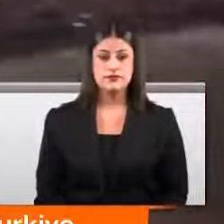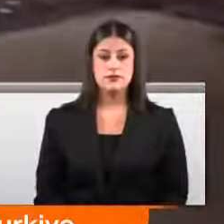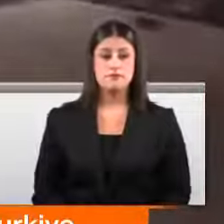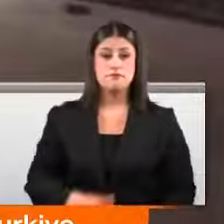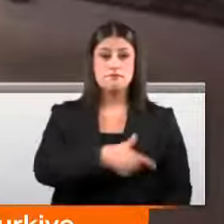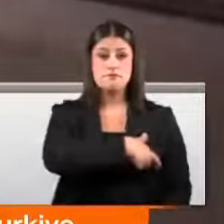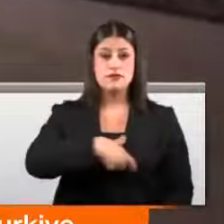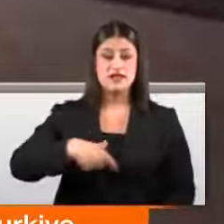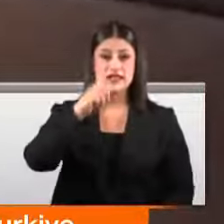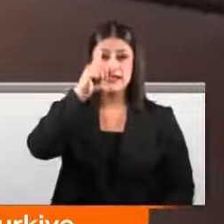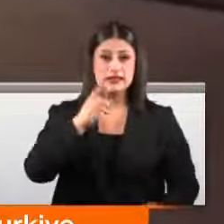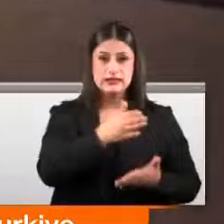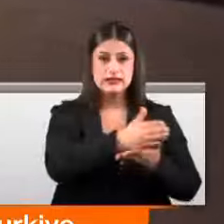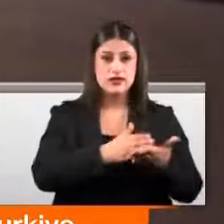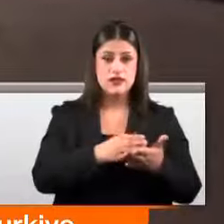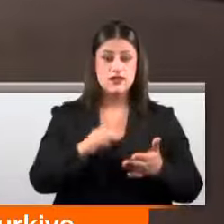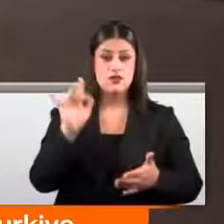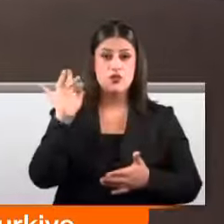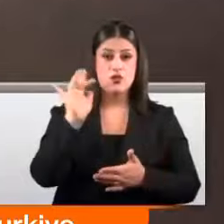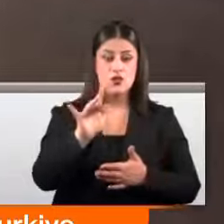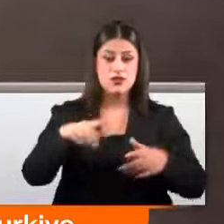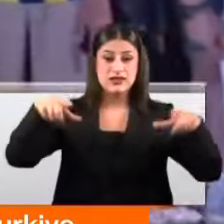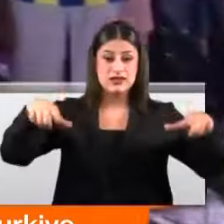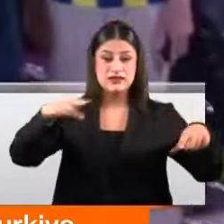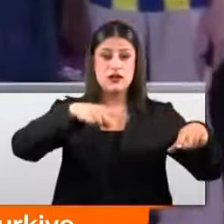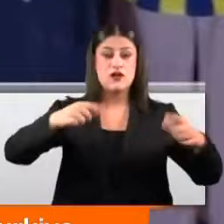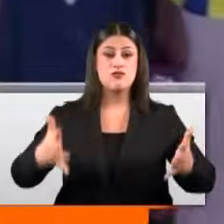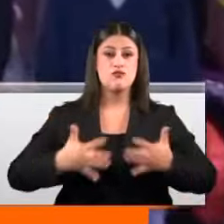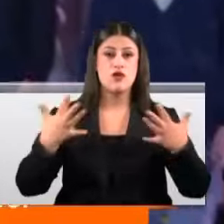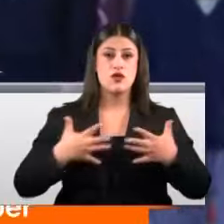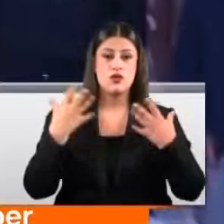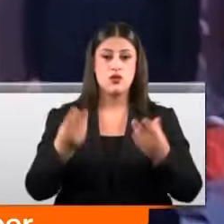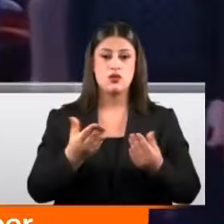Millilerin ilk yarıda attığı gol statta coşkuyla kutlandı.